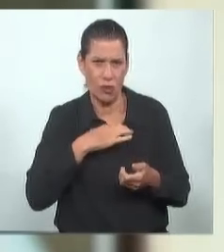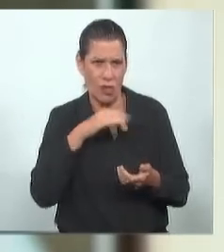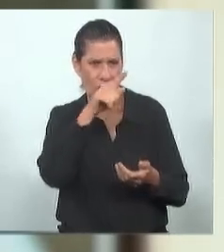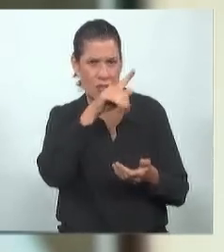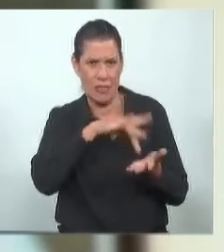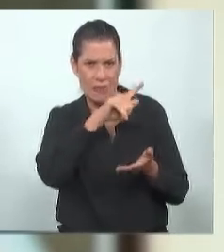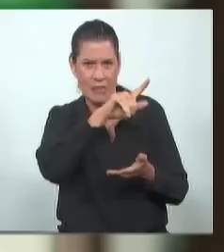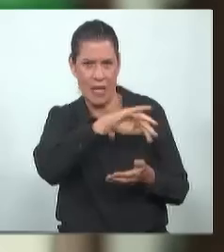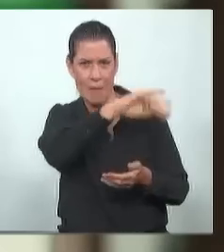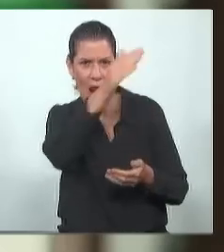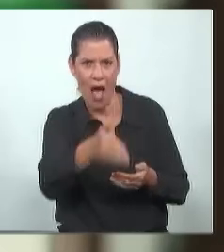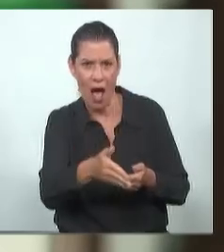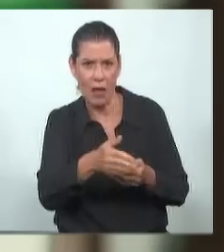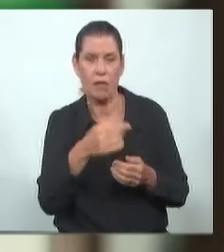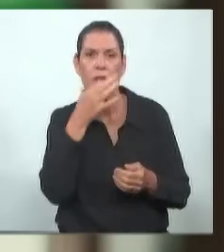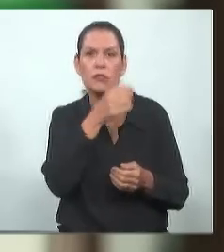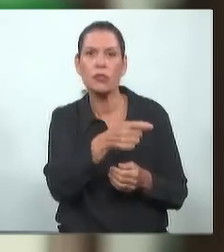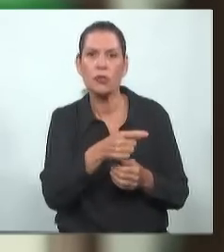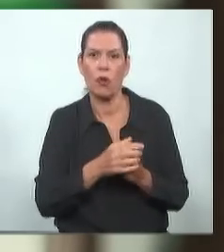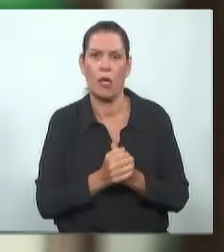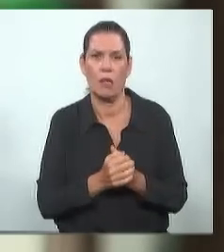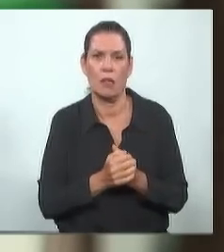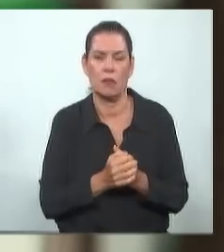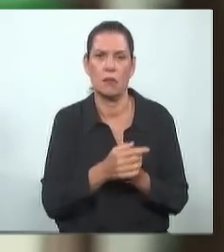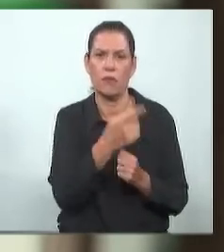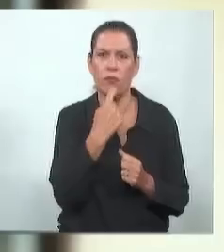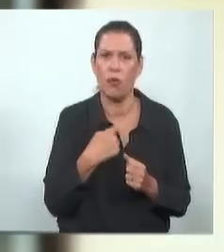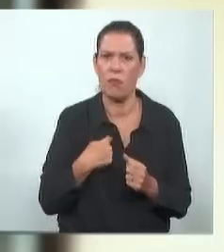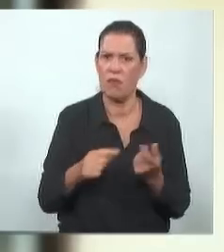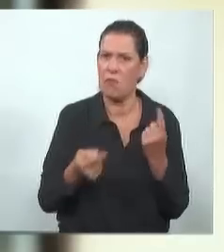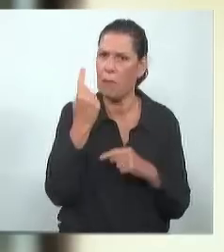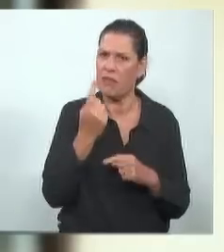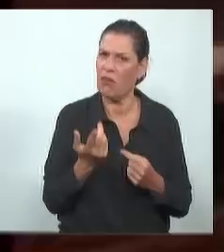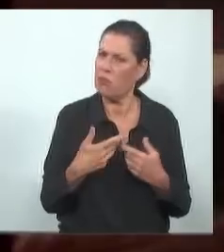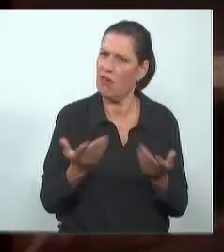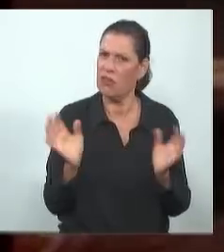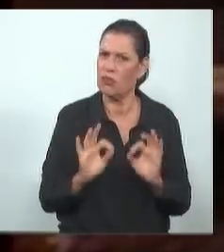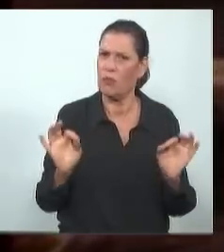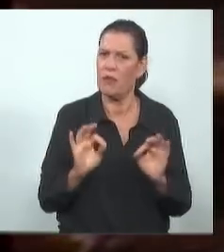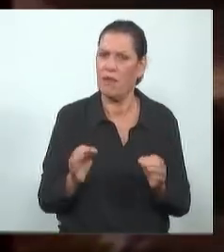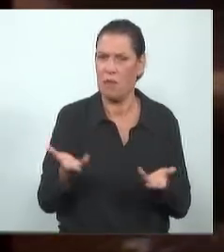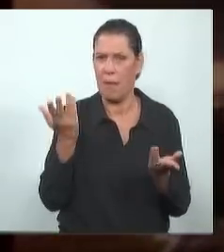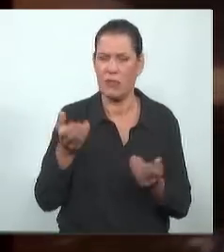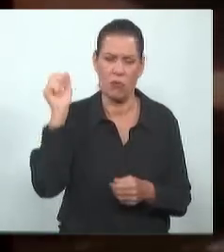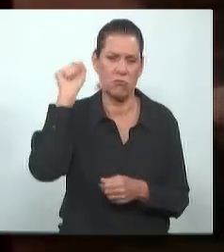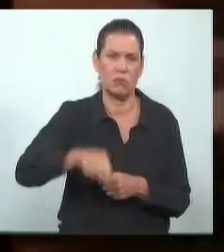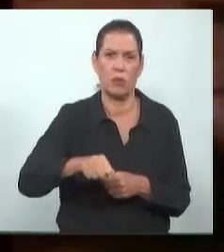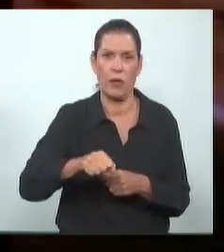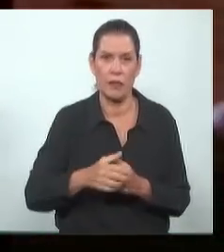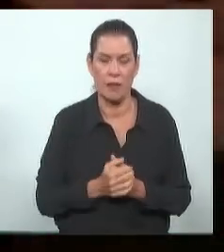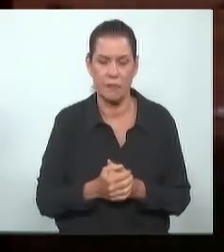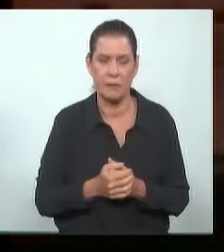את הבקר, אז הוא אומר לי, רגע, הוא אומר לי, מה פתאום? אין שום דבר. ותורק את הטלפון. פתאום